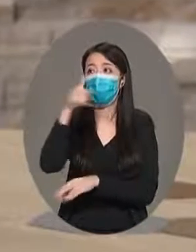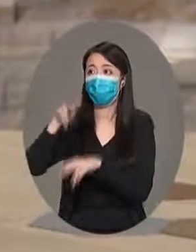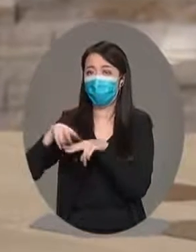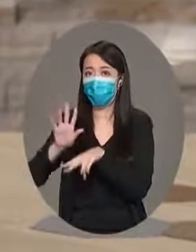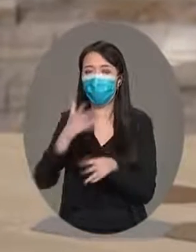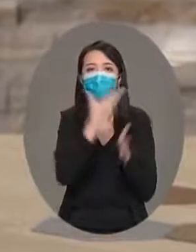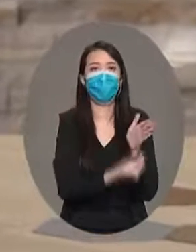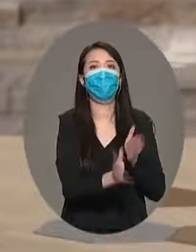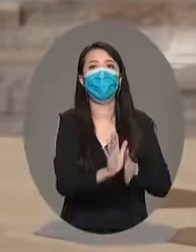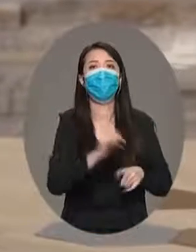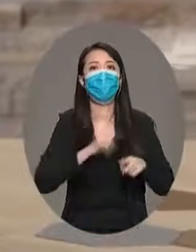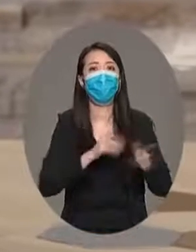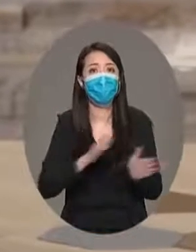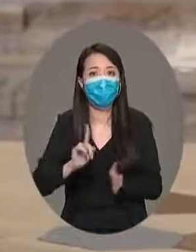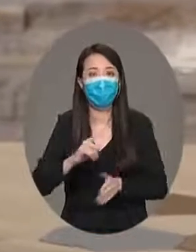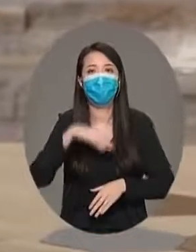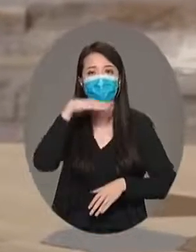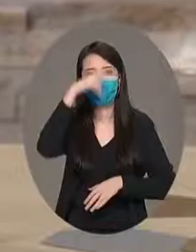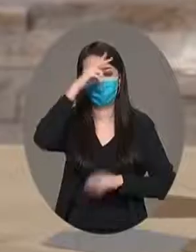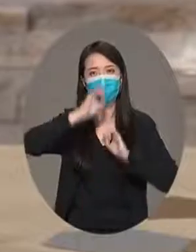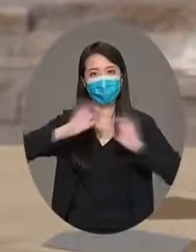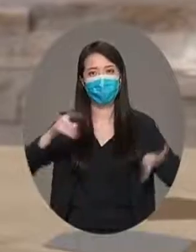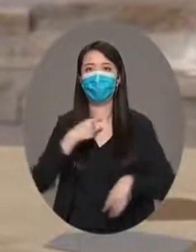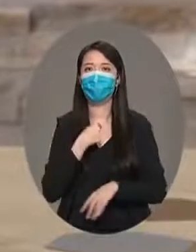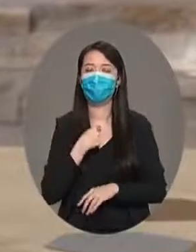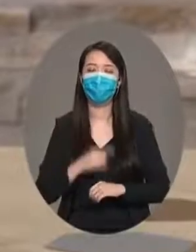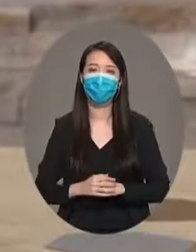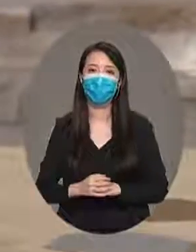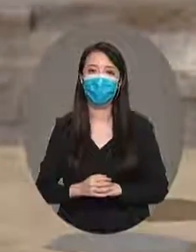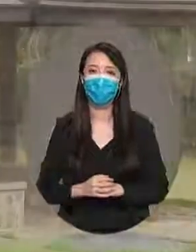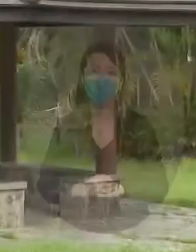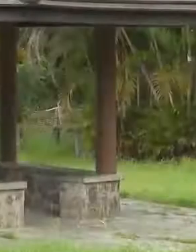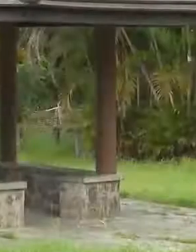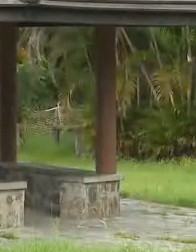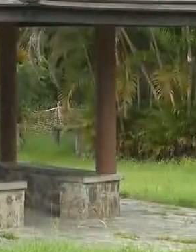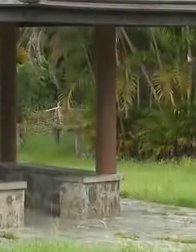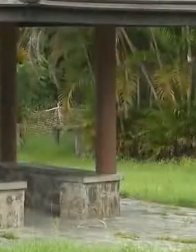下載。確實安排是怎樣，市民要等政府公布後再了解。